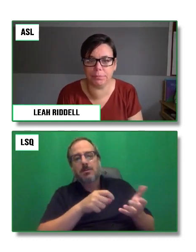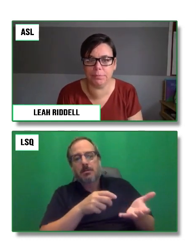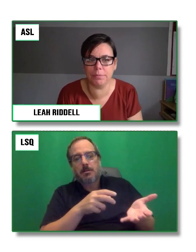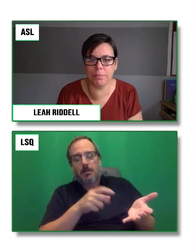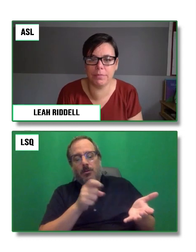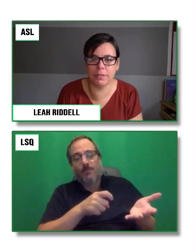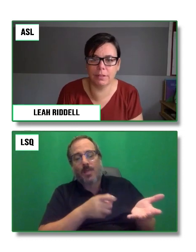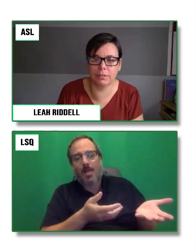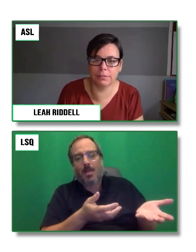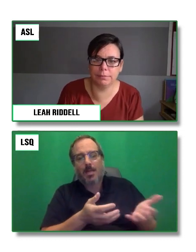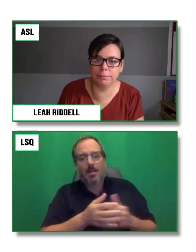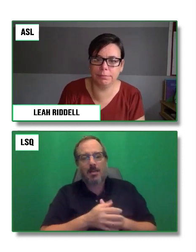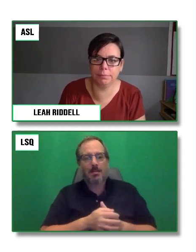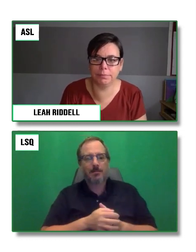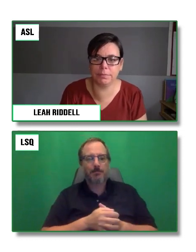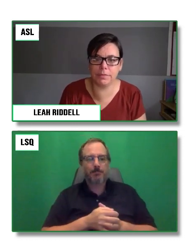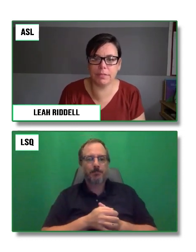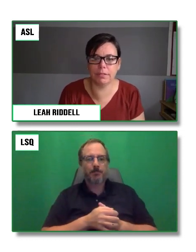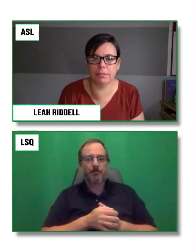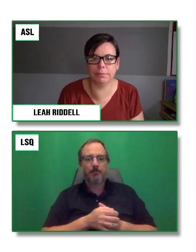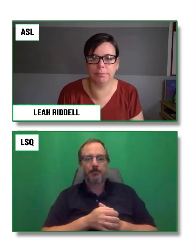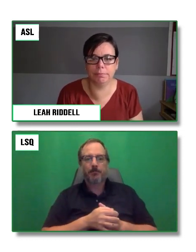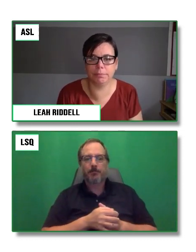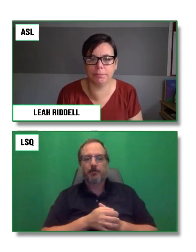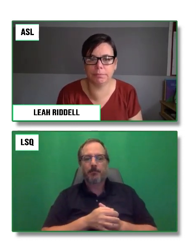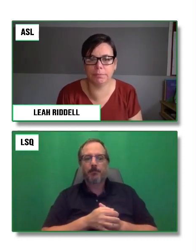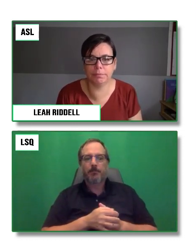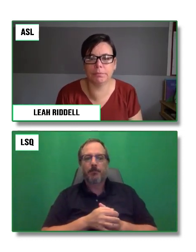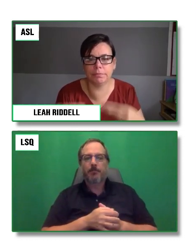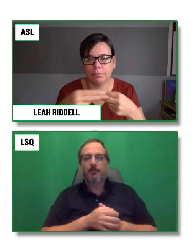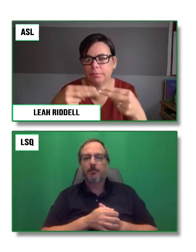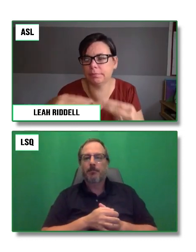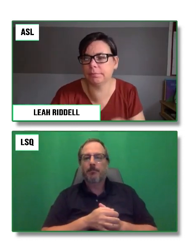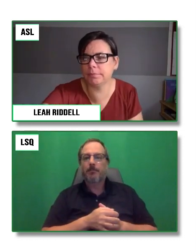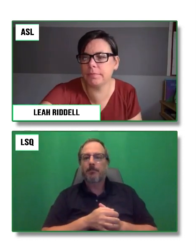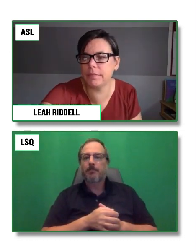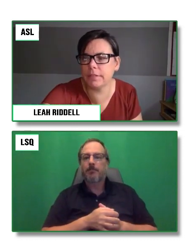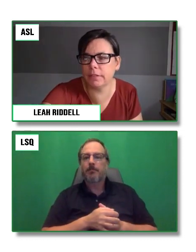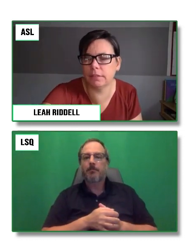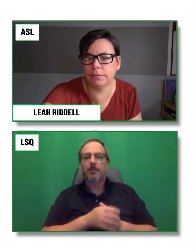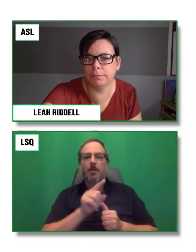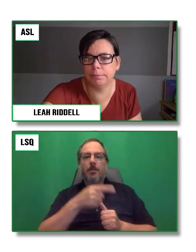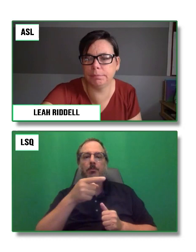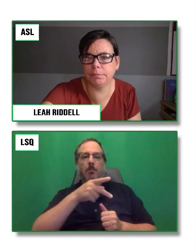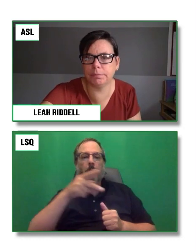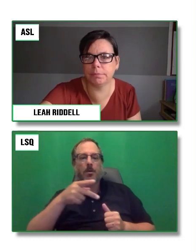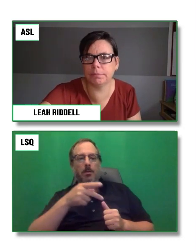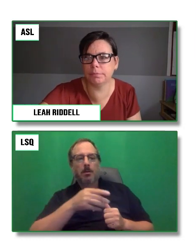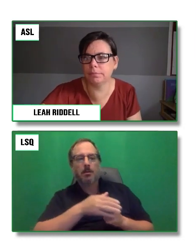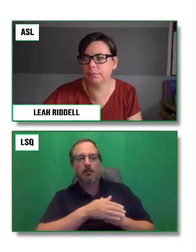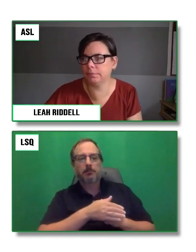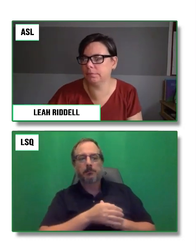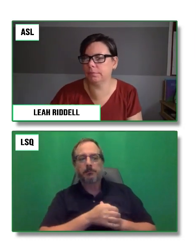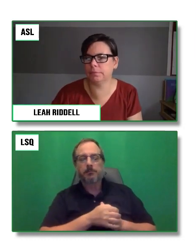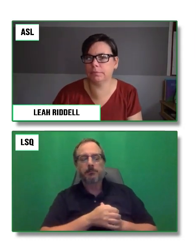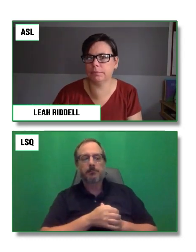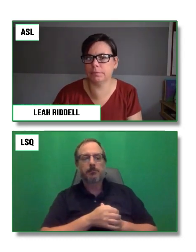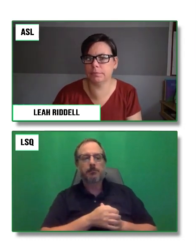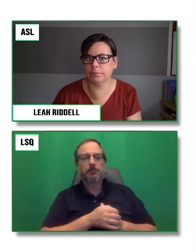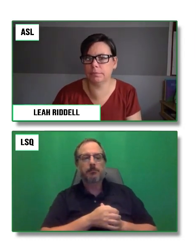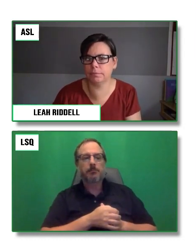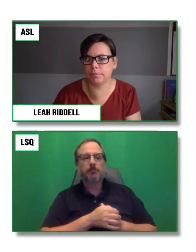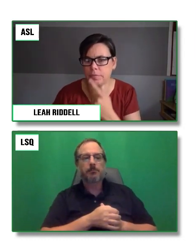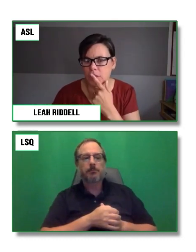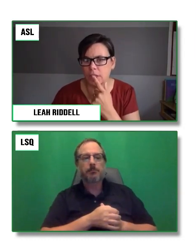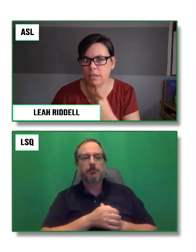parcs pour l'accès au Wi-Fi gratuit pour que les gens puissent obtenir donc le lien pour se mettre sur le code QR. C'est